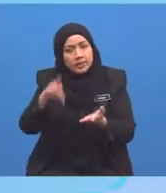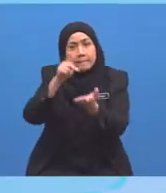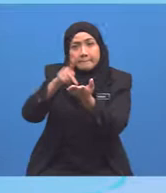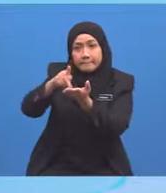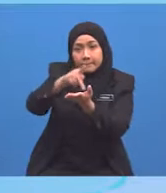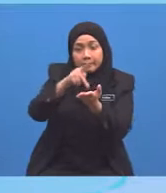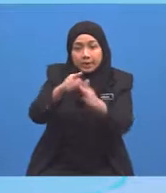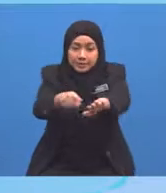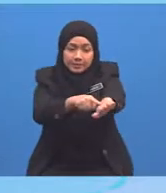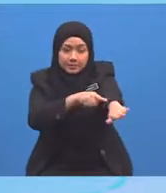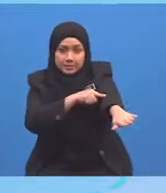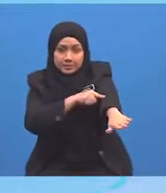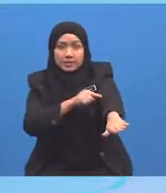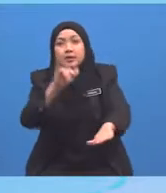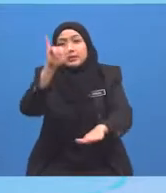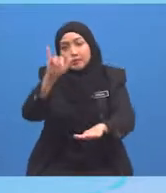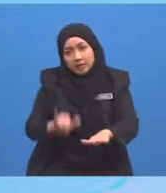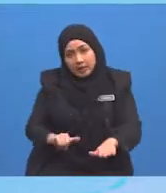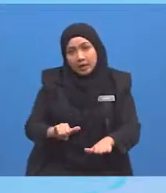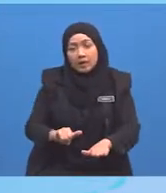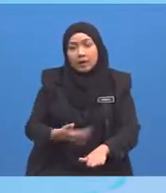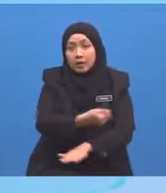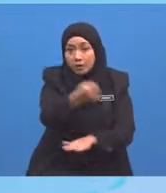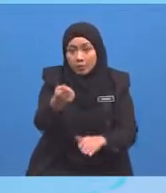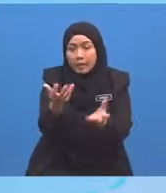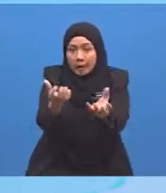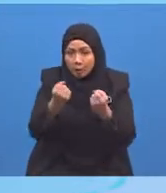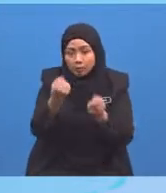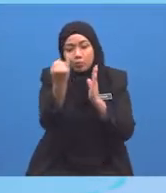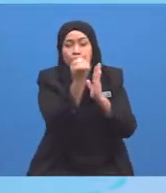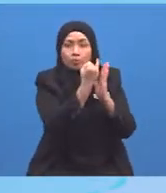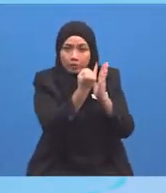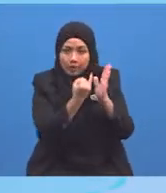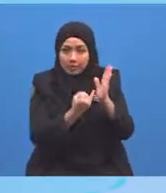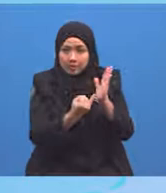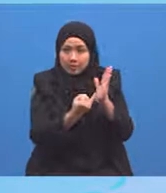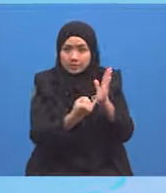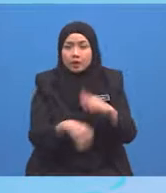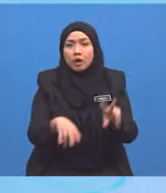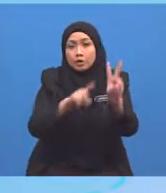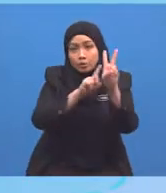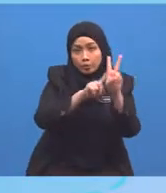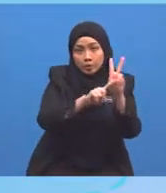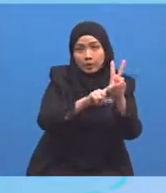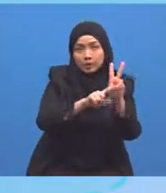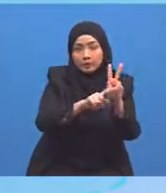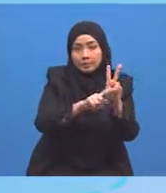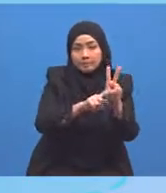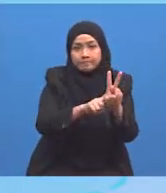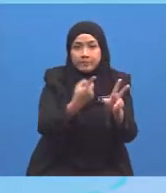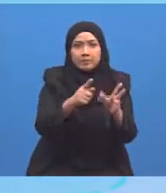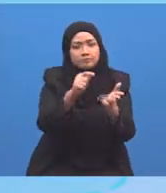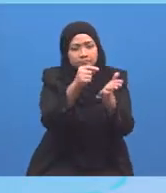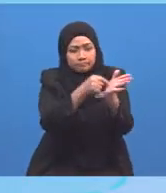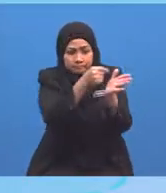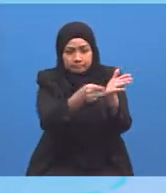langkah-langkah melukis poligon. Langkah pertama untuk melukis poligon adalah